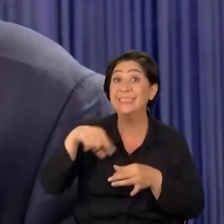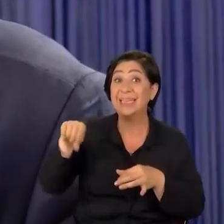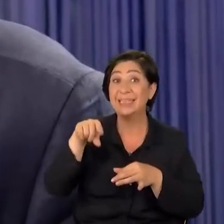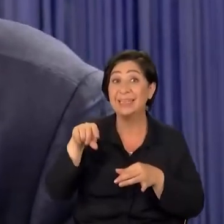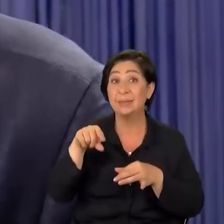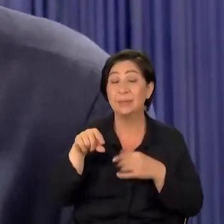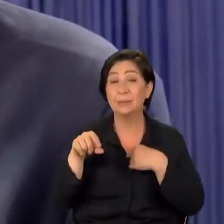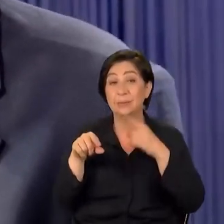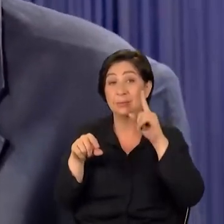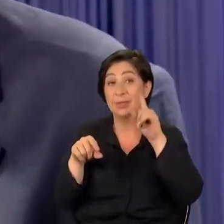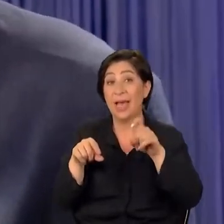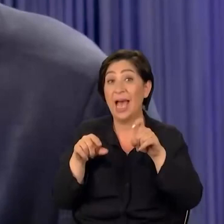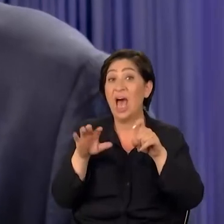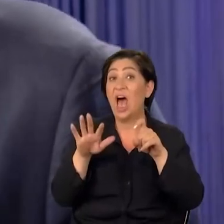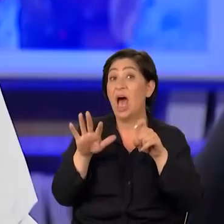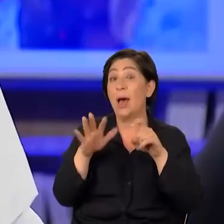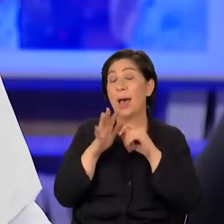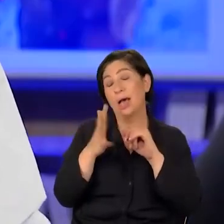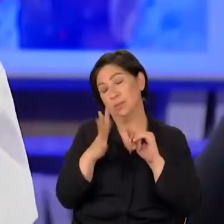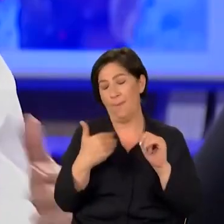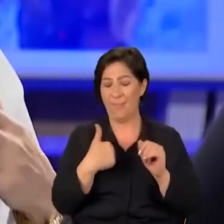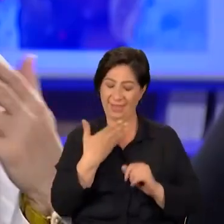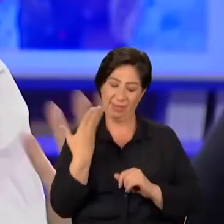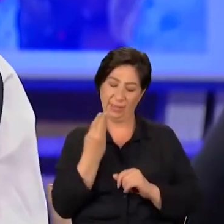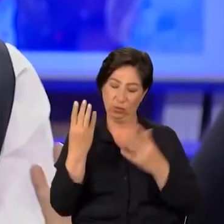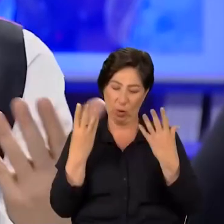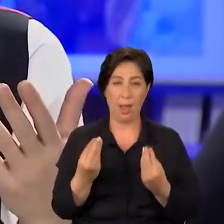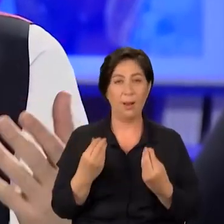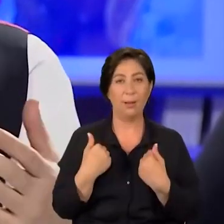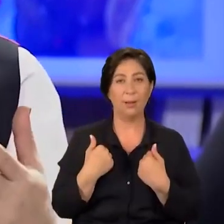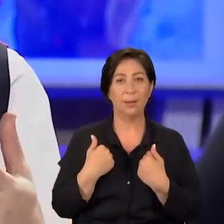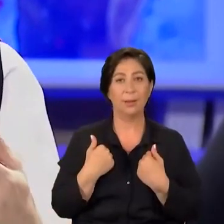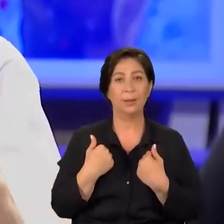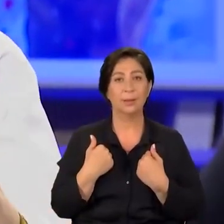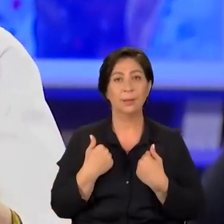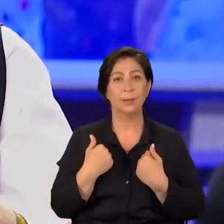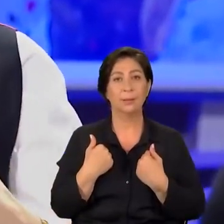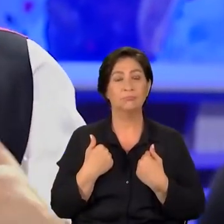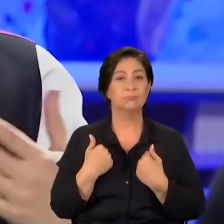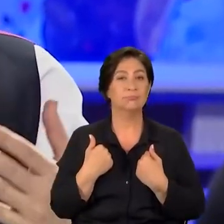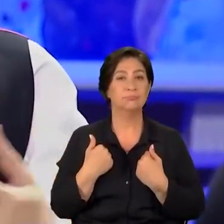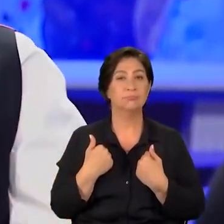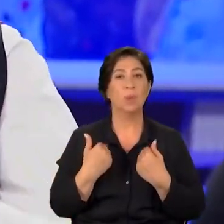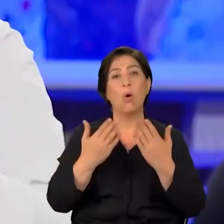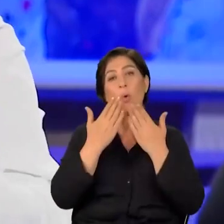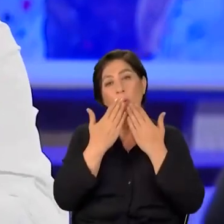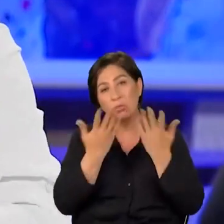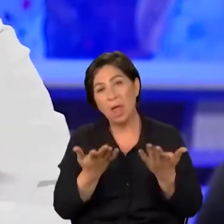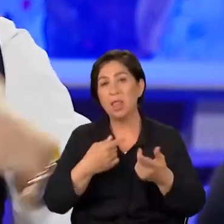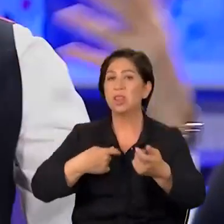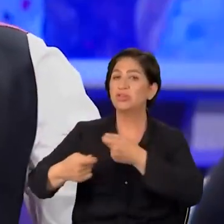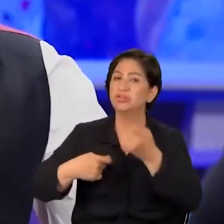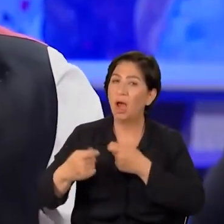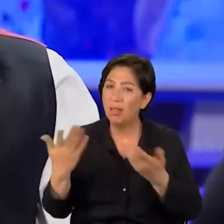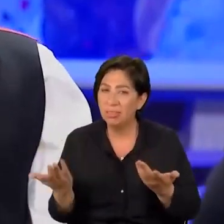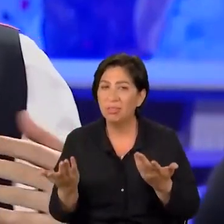insanlar bahsettiğim... Ben şu soruyu sorayım. Sorun. Acaba ben diyelim bir genç olarak işte diyelim ki